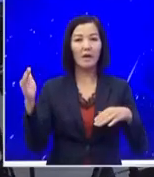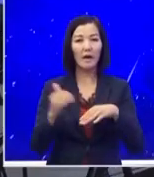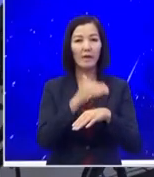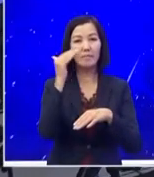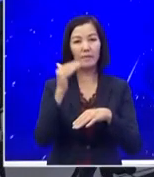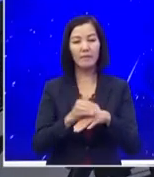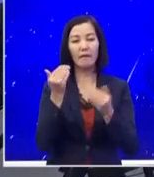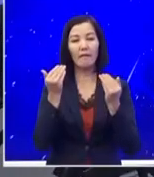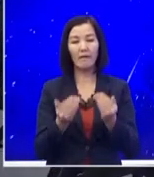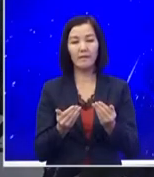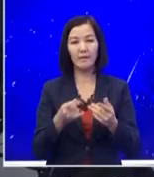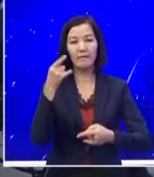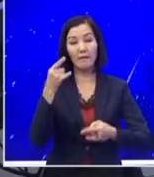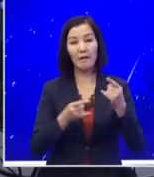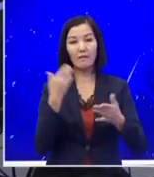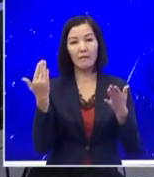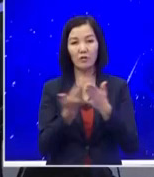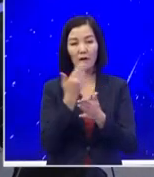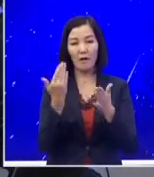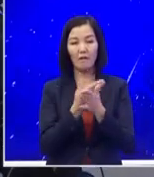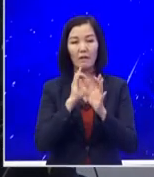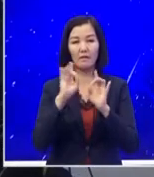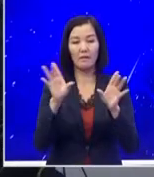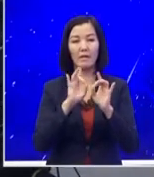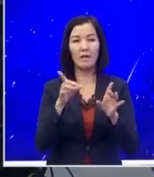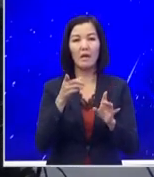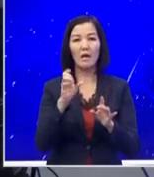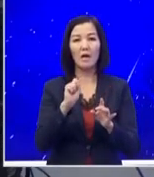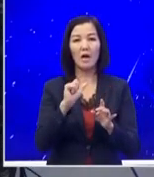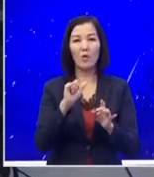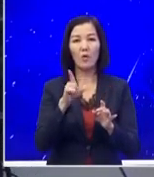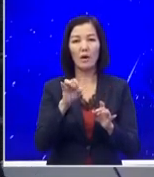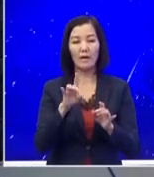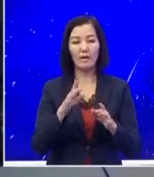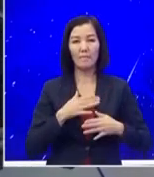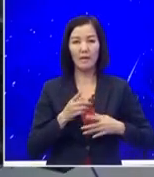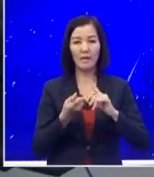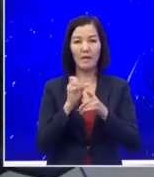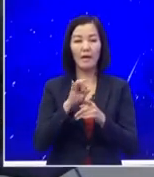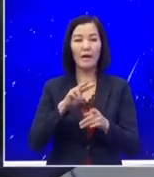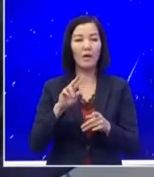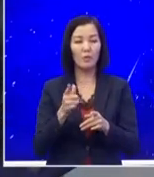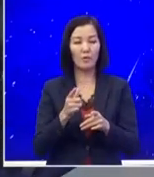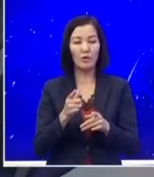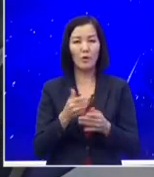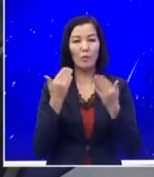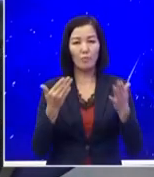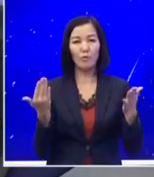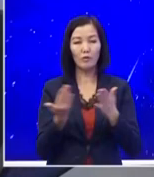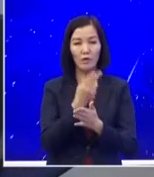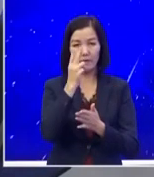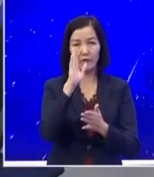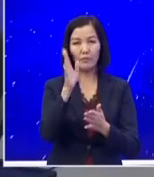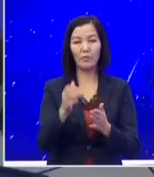Армысыздар, аймақтың бастарнасында қорытынды жаңалықтар. Студияда ақпараттар легімен Гауһар Мұса, сурдо тұрмада Айгүл Жұмаш қызы.